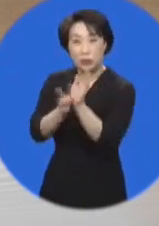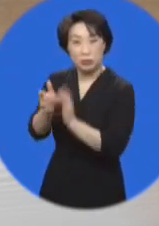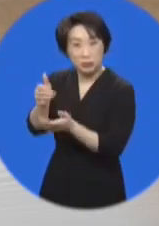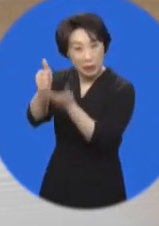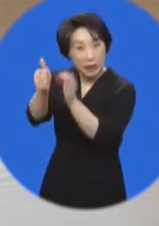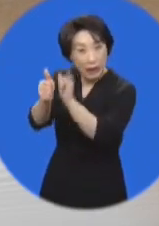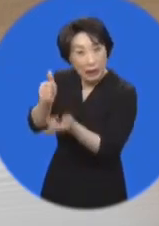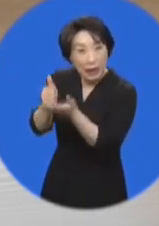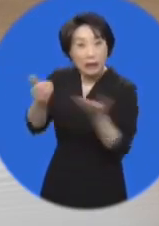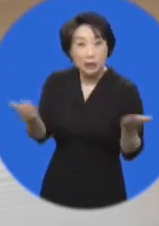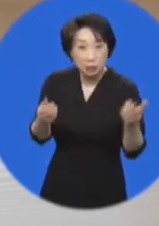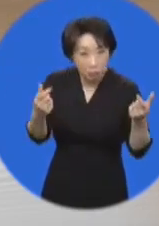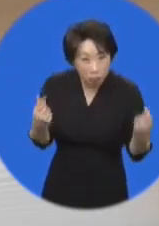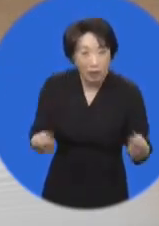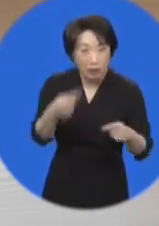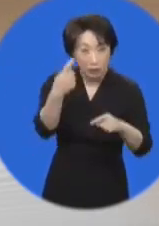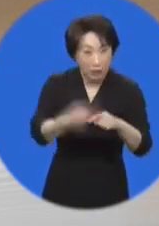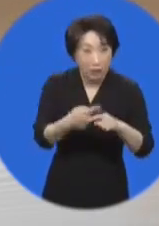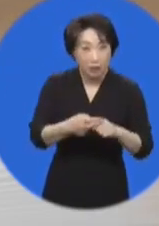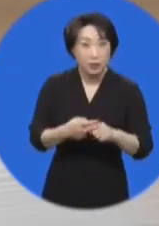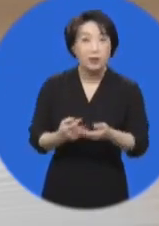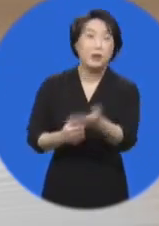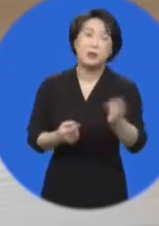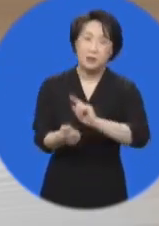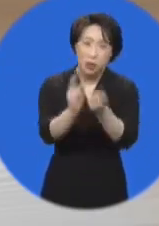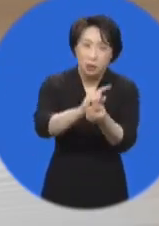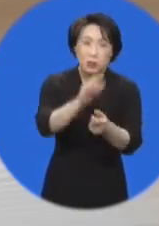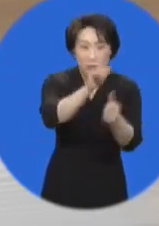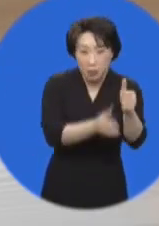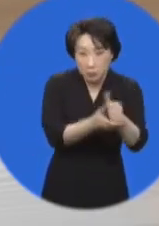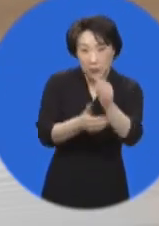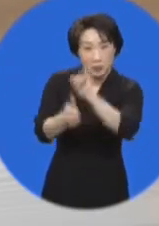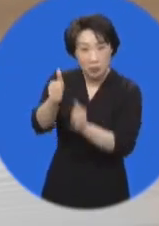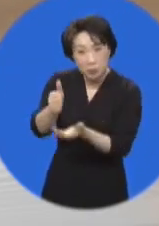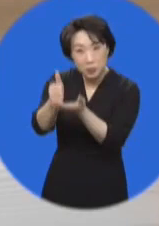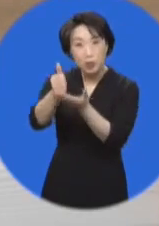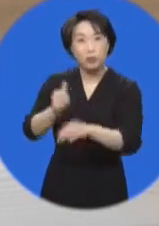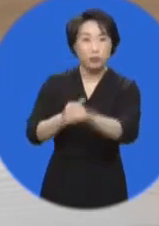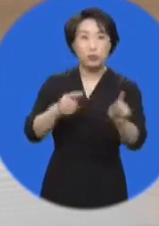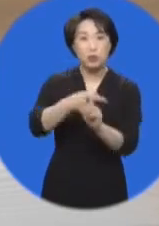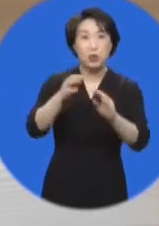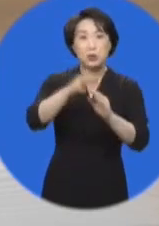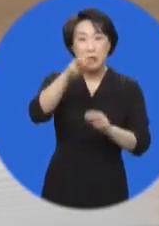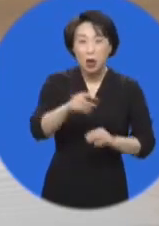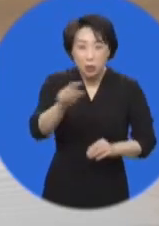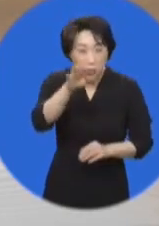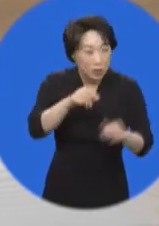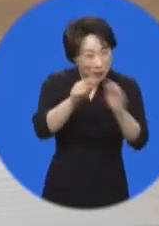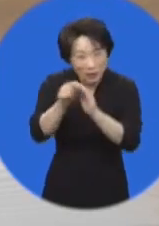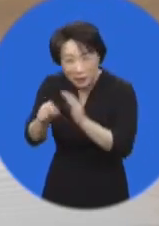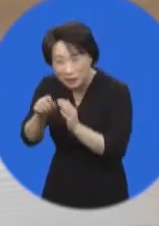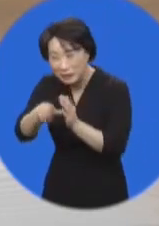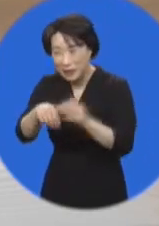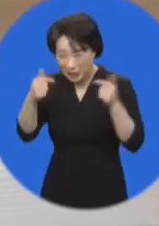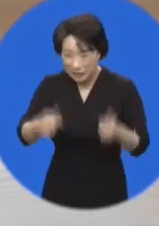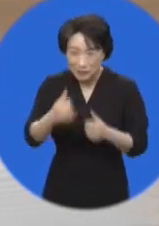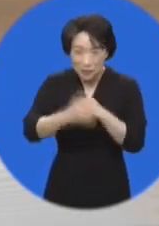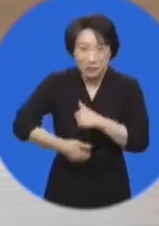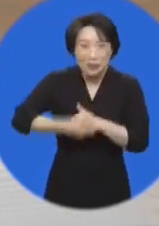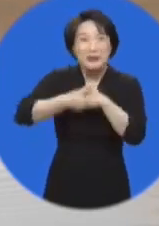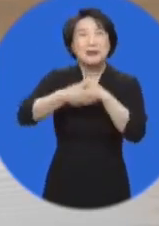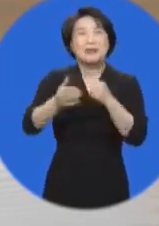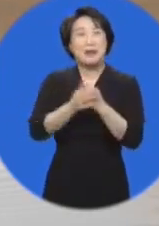했더니 정말로 서로 섬겨서 우리 교회는 어디를 가든지 섬기는 사람들